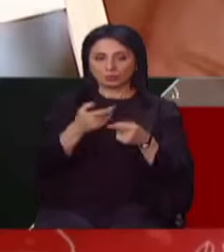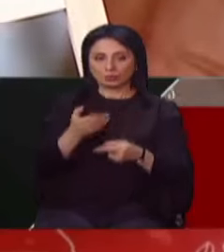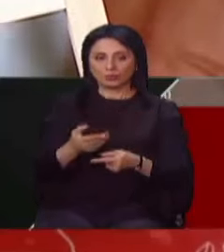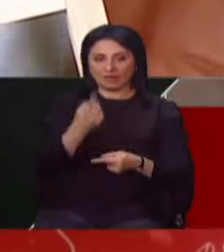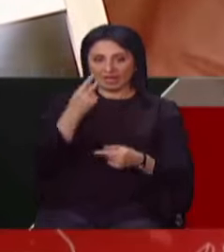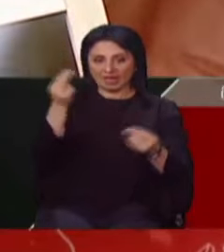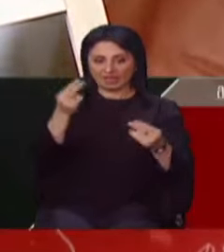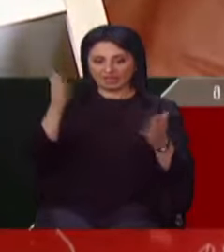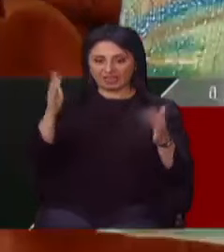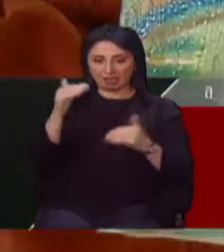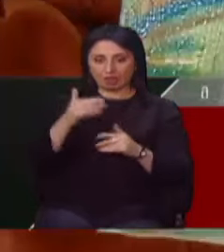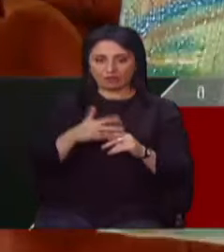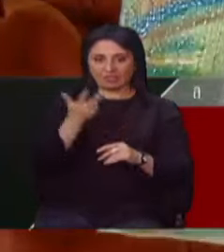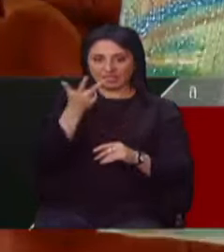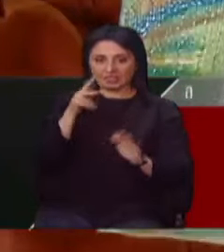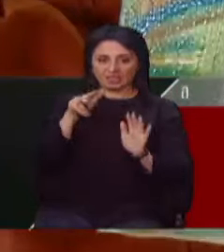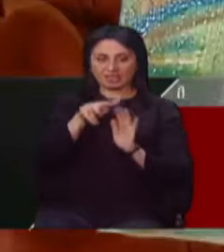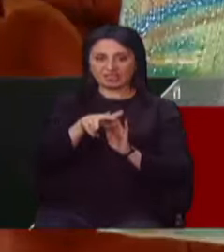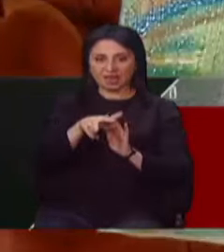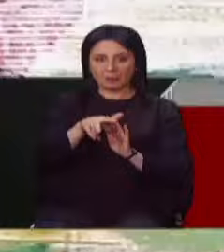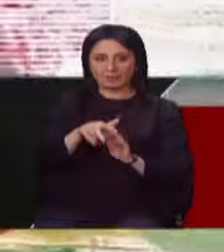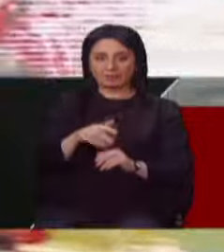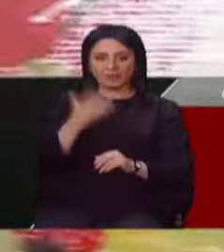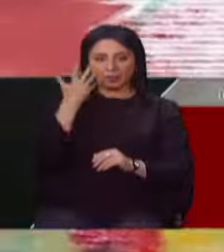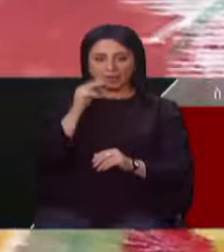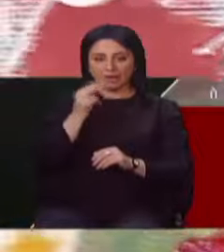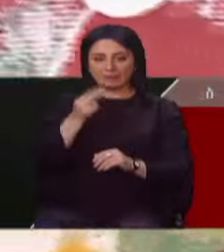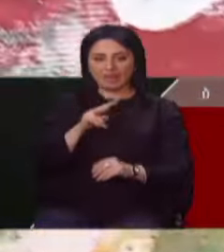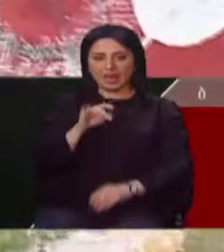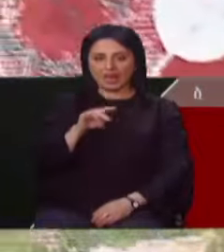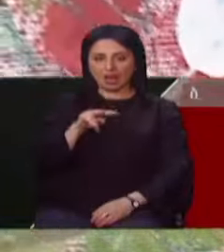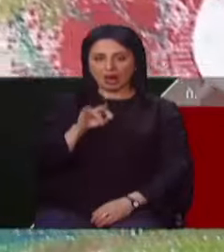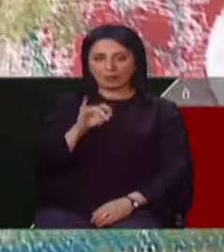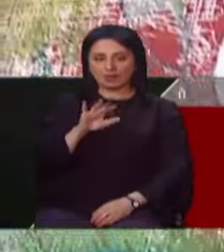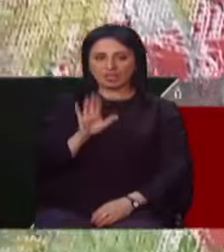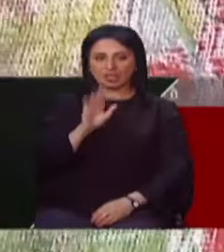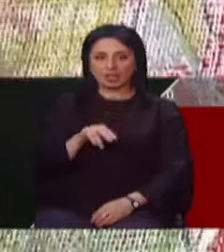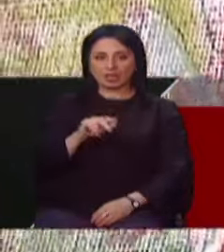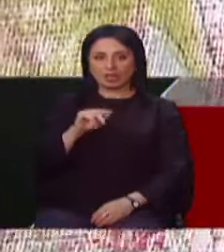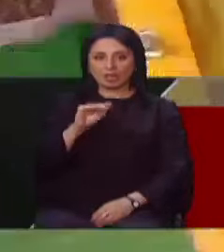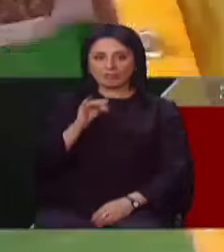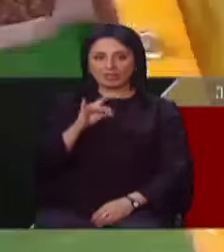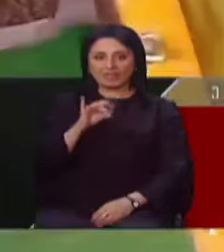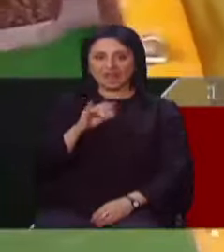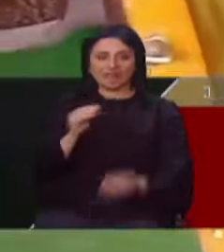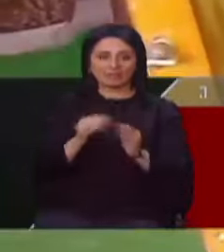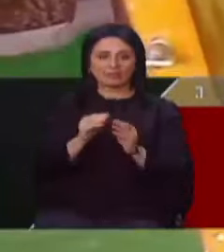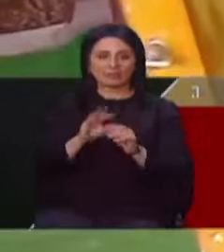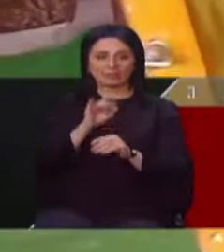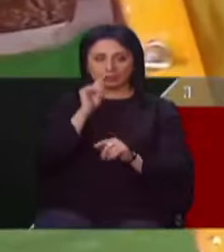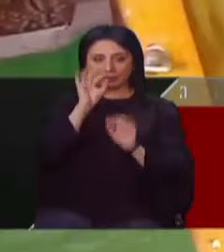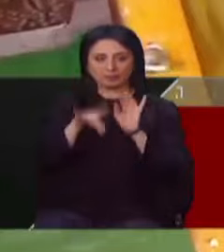ერთ ტილოზე წარმოადგინა სამი შეუდარებელი ძეგლი ფერმწერმა ლალი ლომთაძემ, ხოლო ფიტარეთი აღმოჩნდა ის ძეგლი,